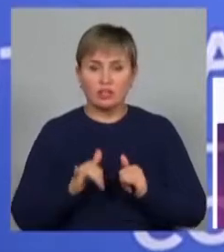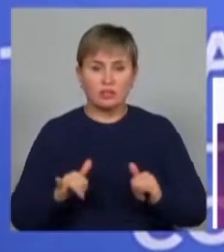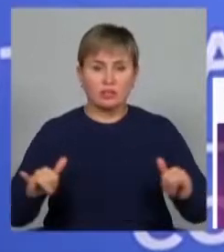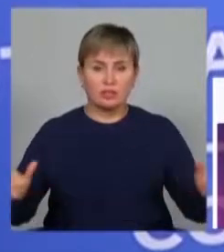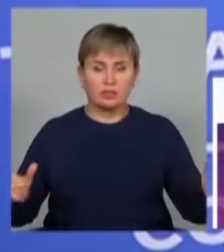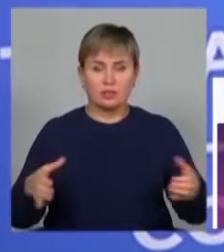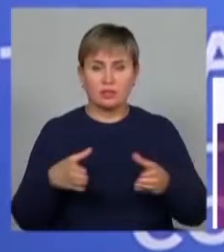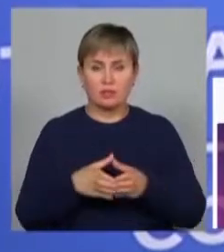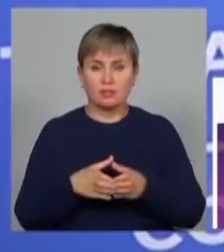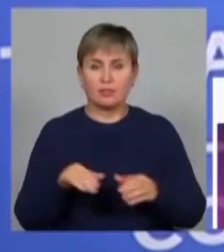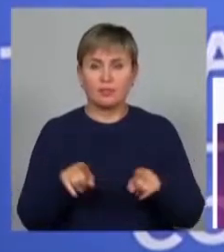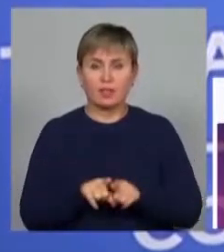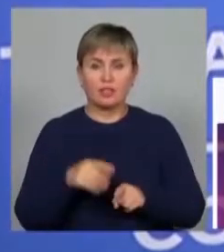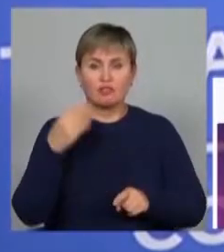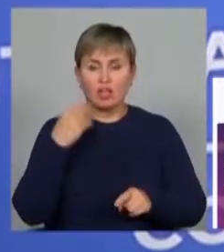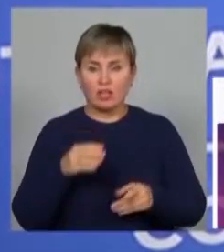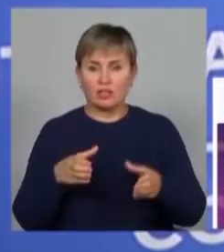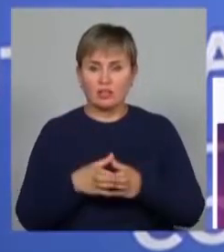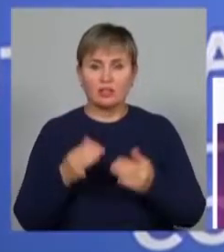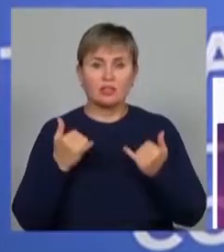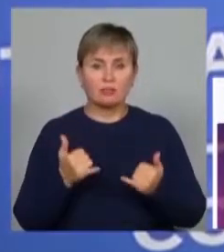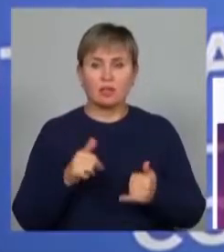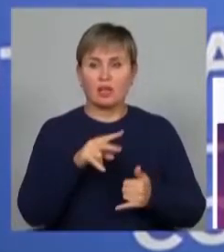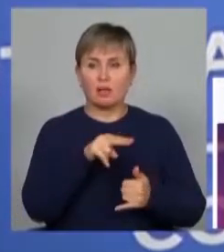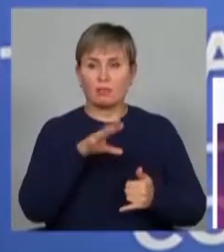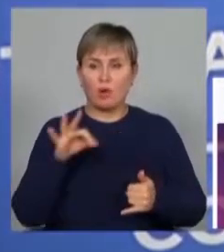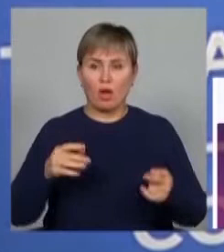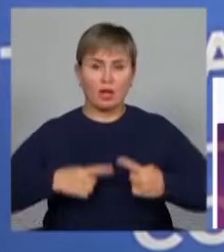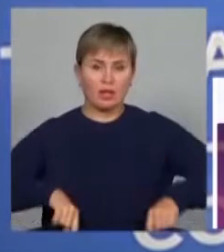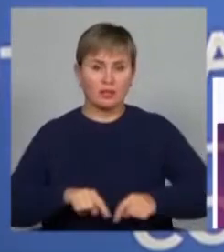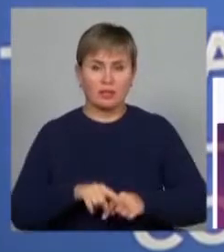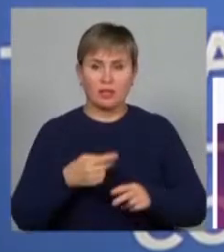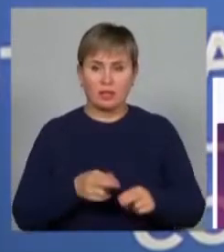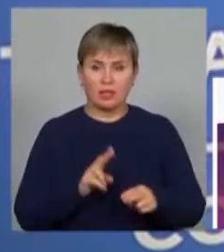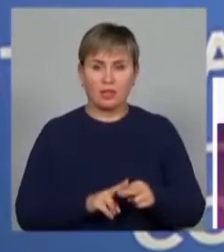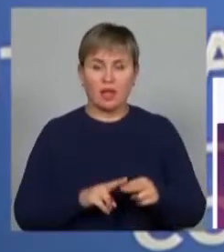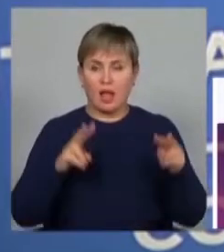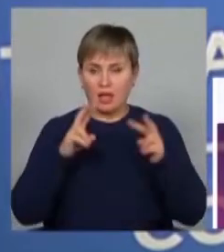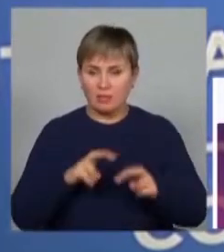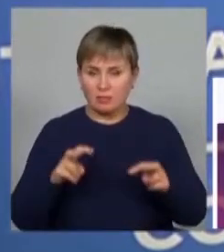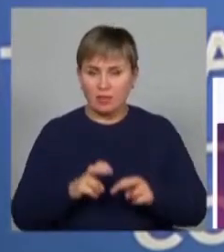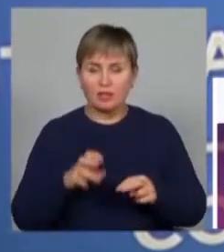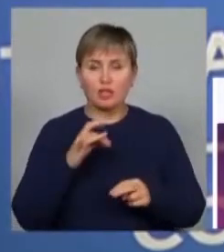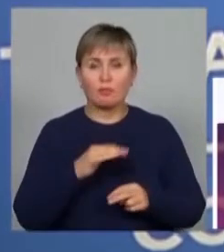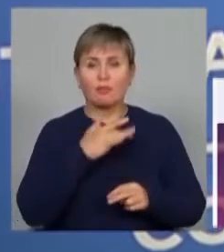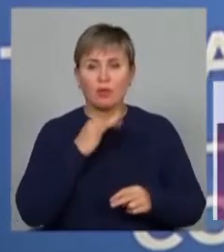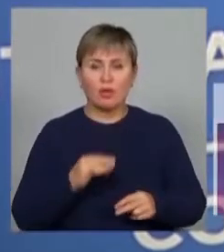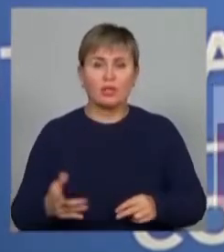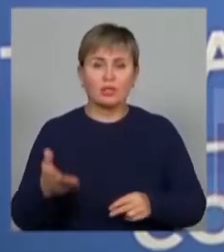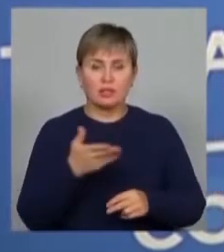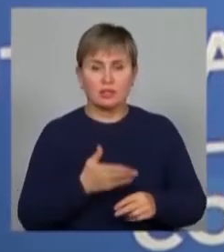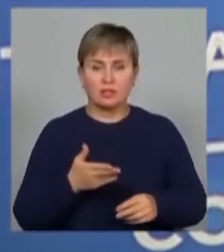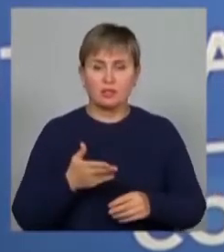составе, также в качественном составе. Теперь неправительственные организации, они стали своего рода экспертами, и многие из них